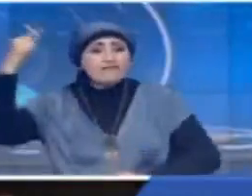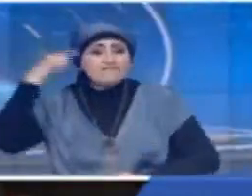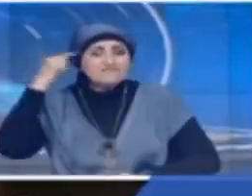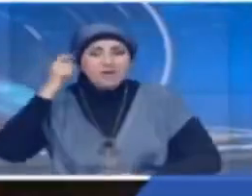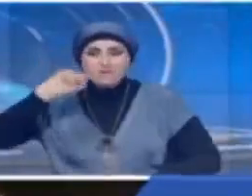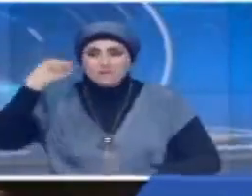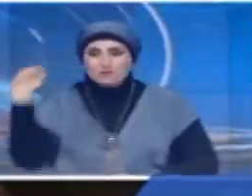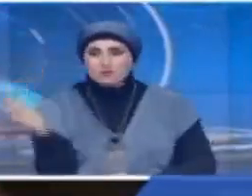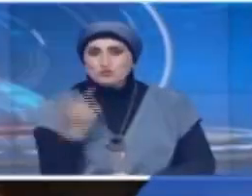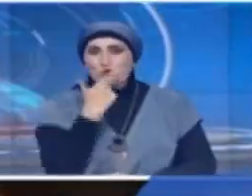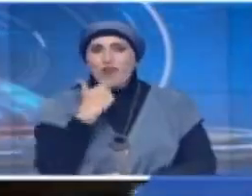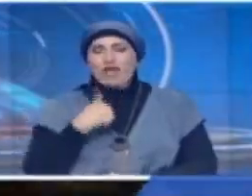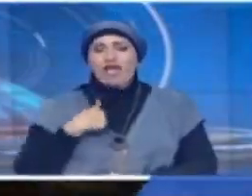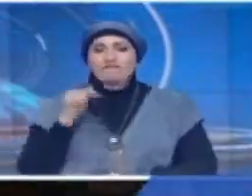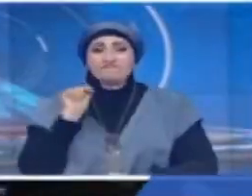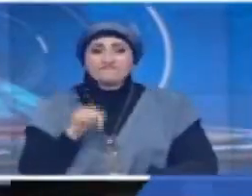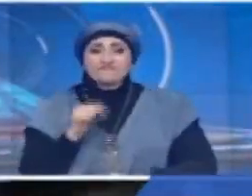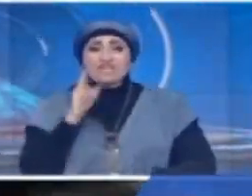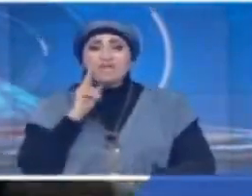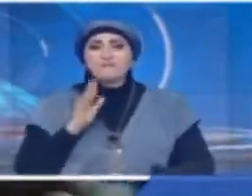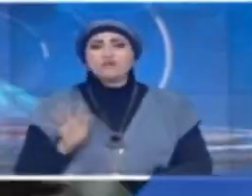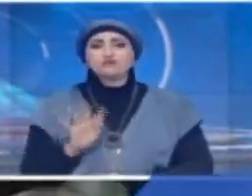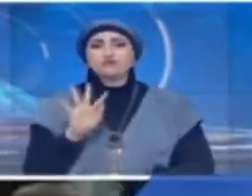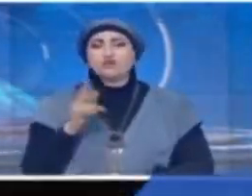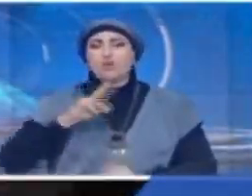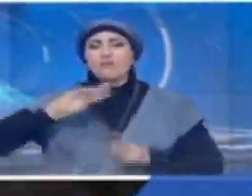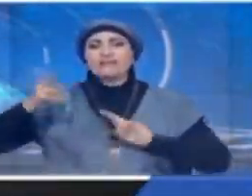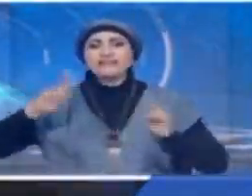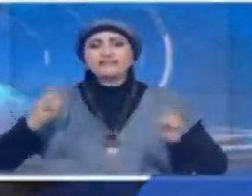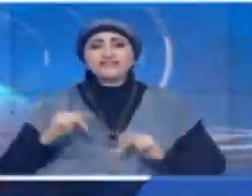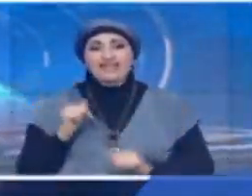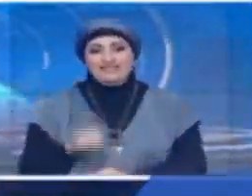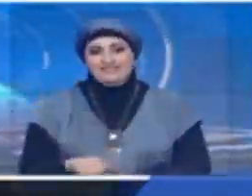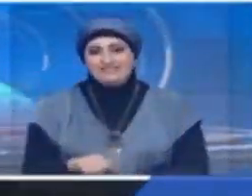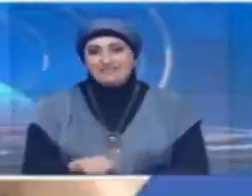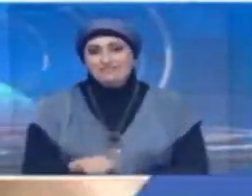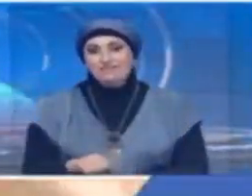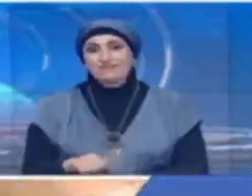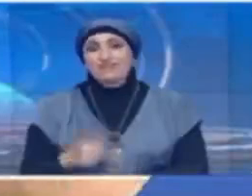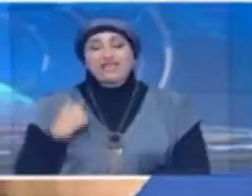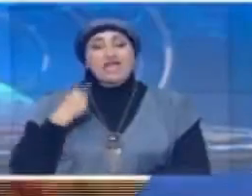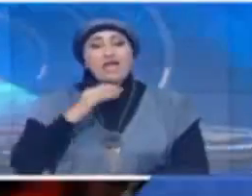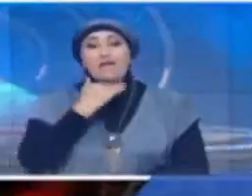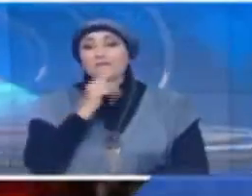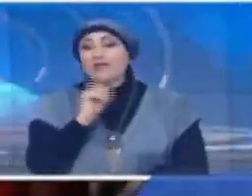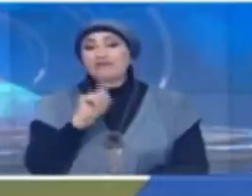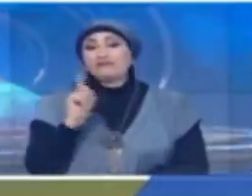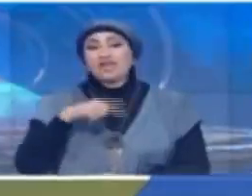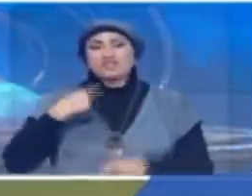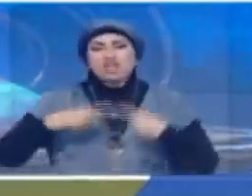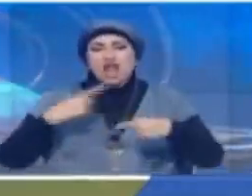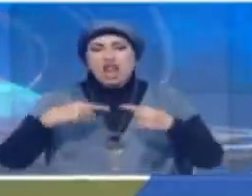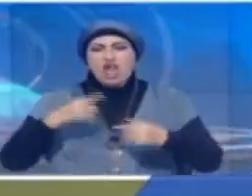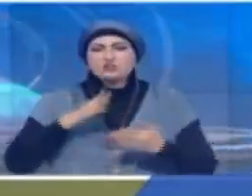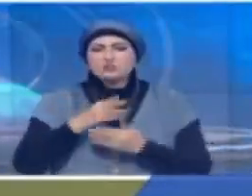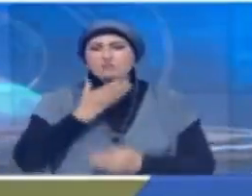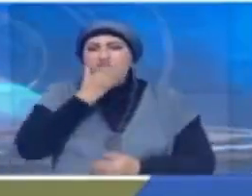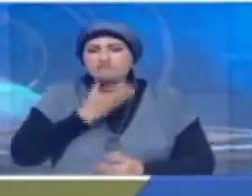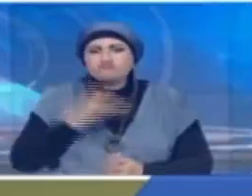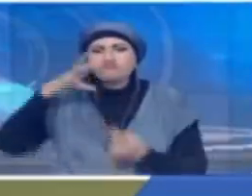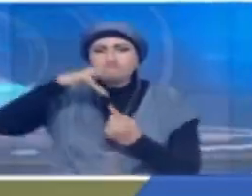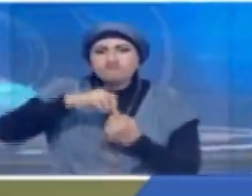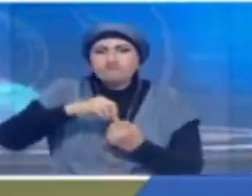سريعا دون غيرها من شعوب أخرى أنه يعني لا يمكن أن تستمر هذه الجماعة في